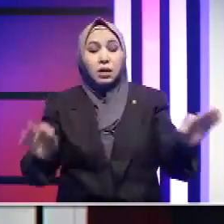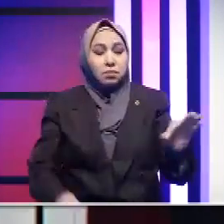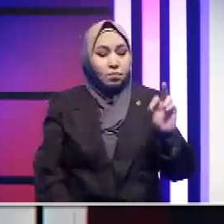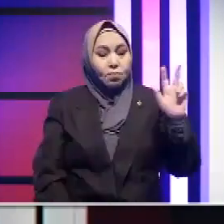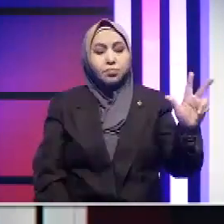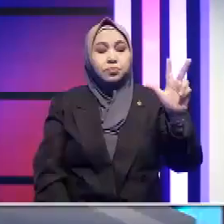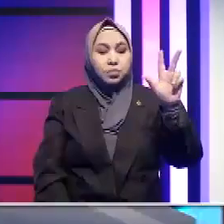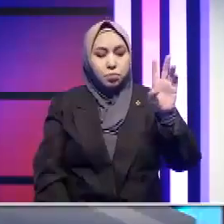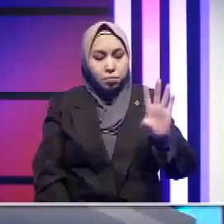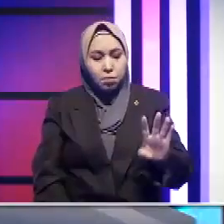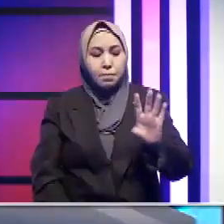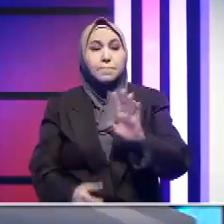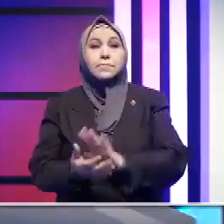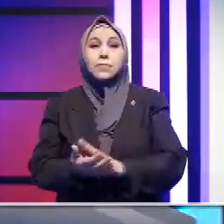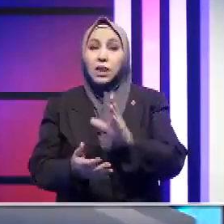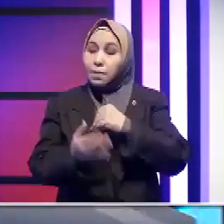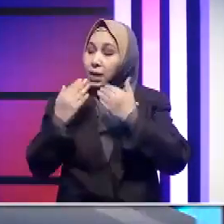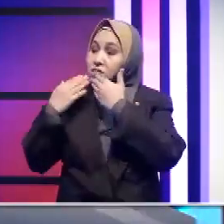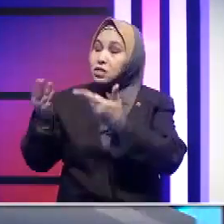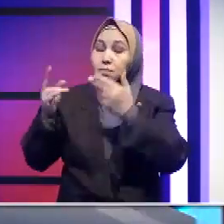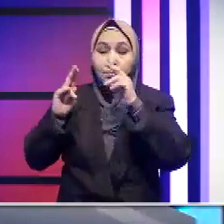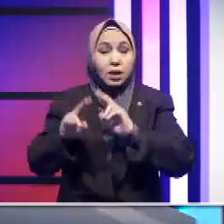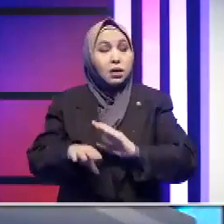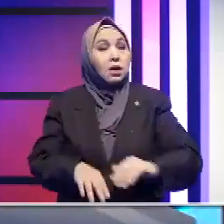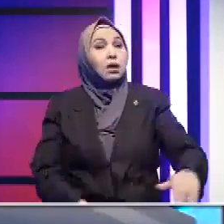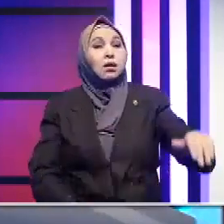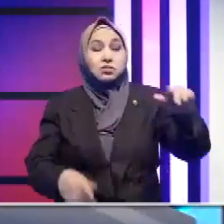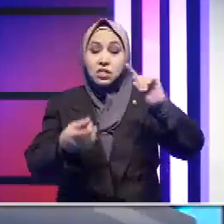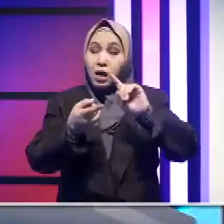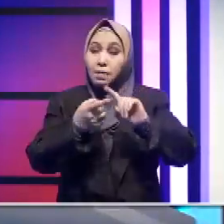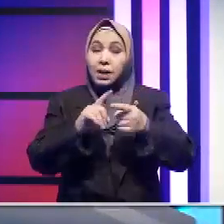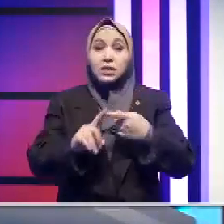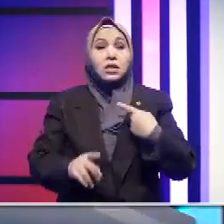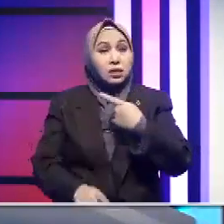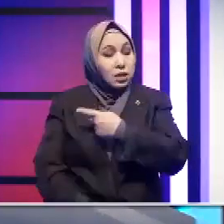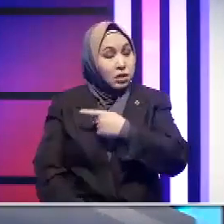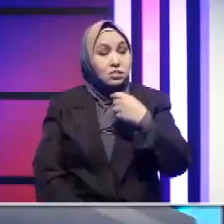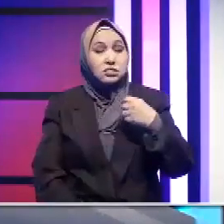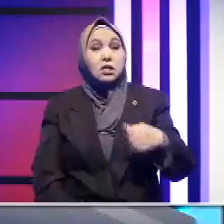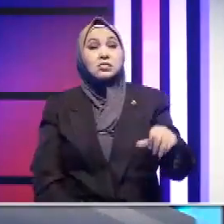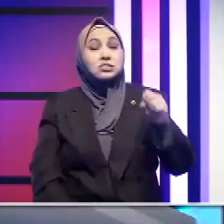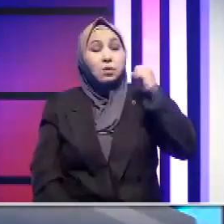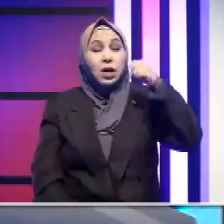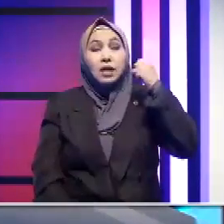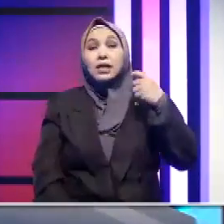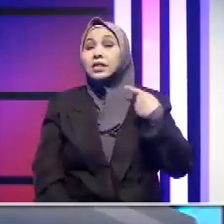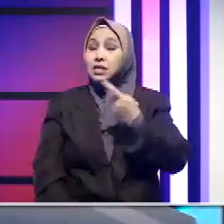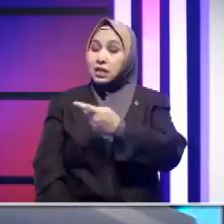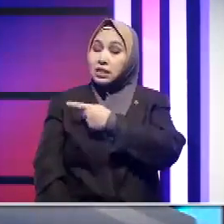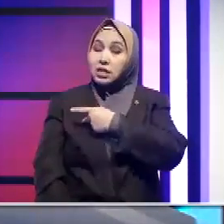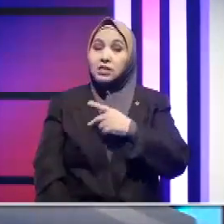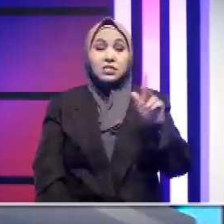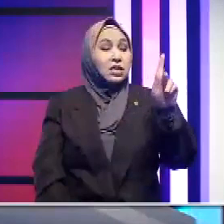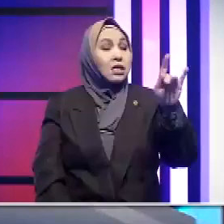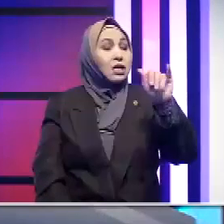beritabekasi alfatihstore turun Yang kita hormati Sahabat Kita saudara kita KYT di